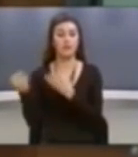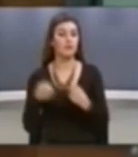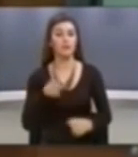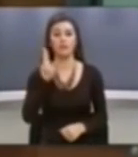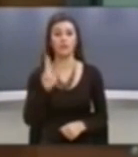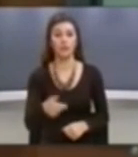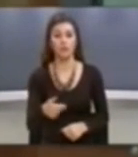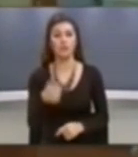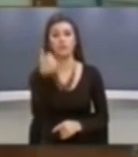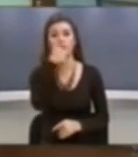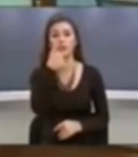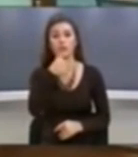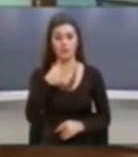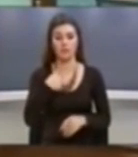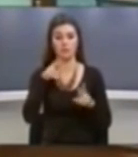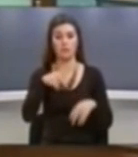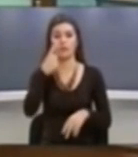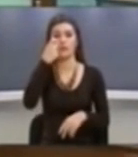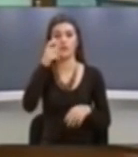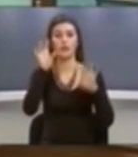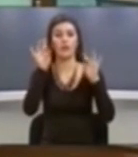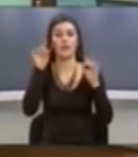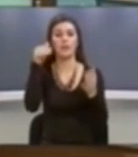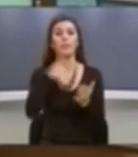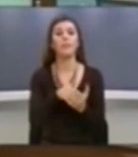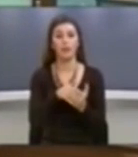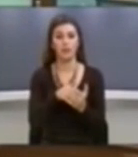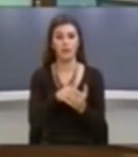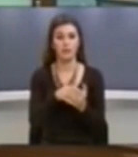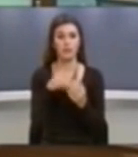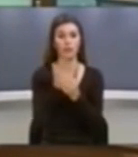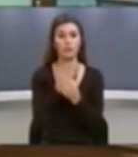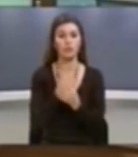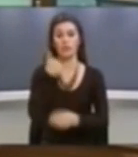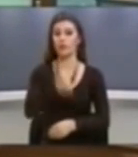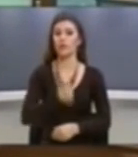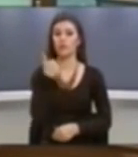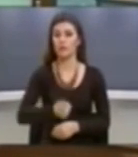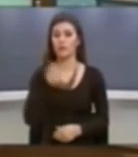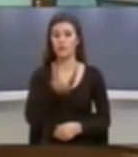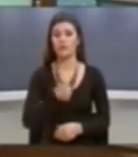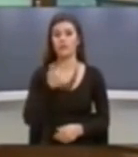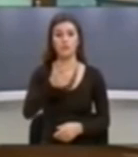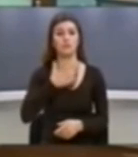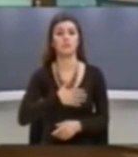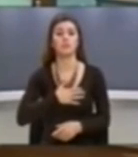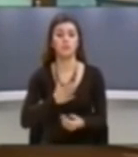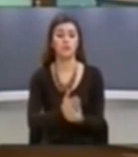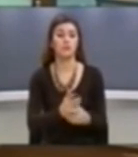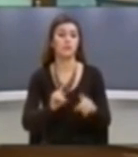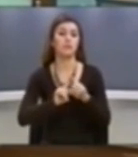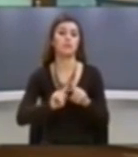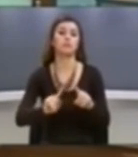realizuar rreth 110 milion në vit në komunën e Prishtinës, edhe keni mundësi me që u lanë sa doni dhe unë e